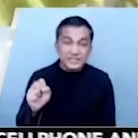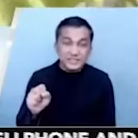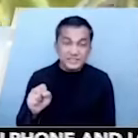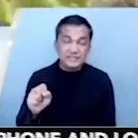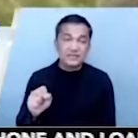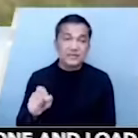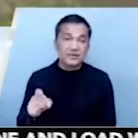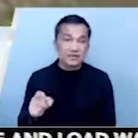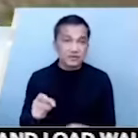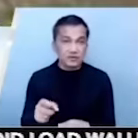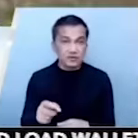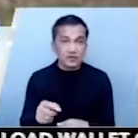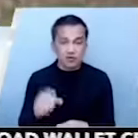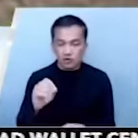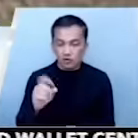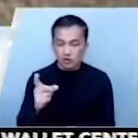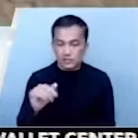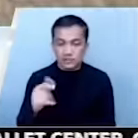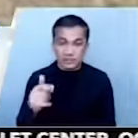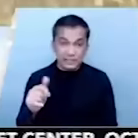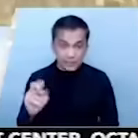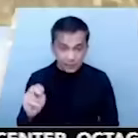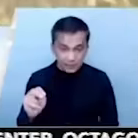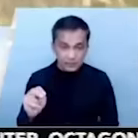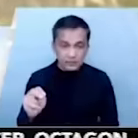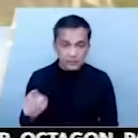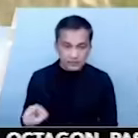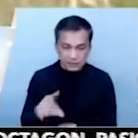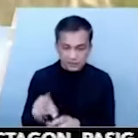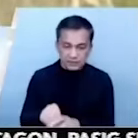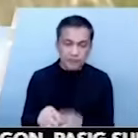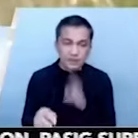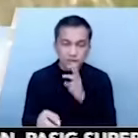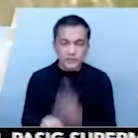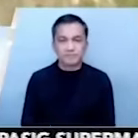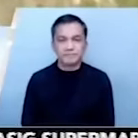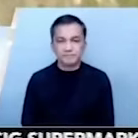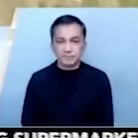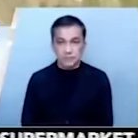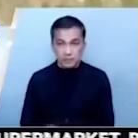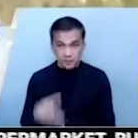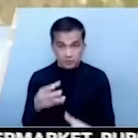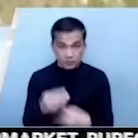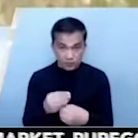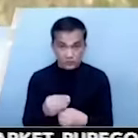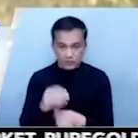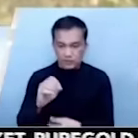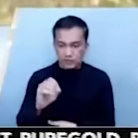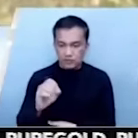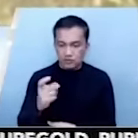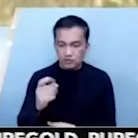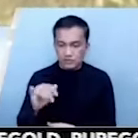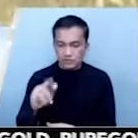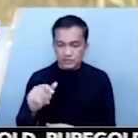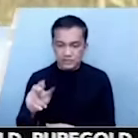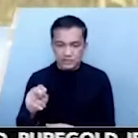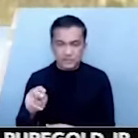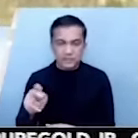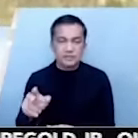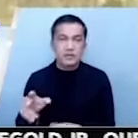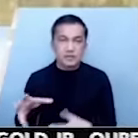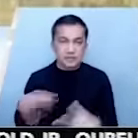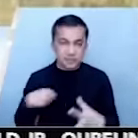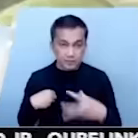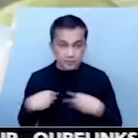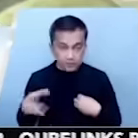yung oxygen niya na sasama sa tubig, bukod pa yung sa oxygen na na-absorb ng